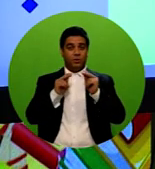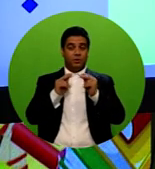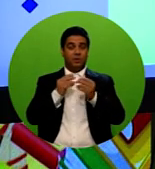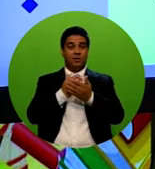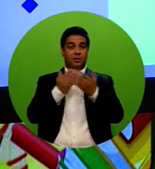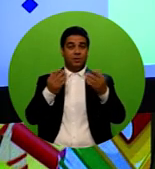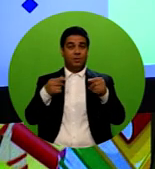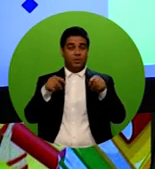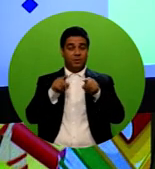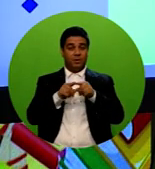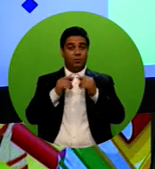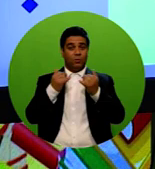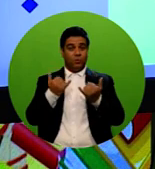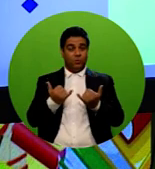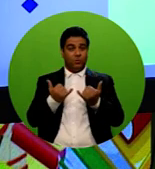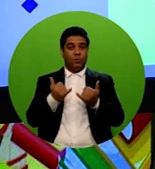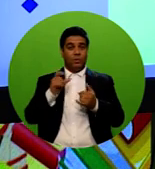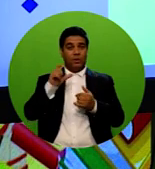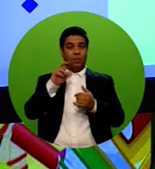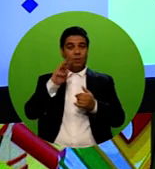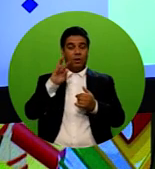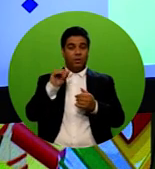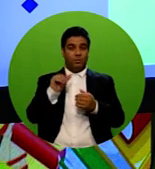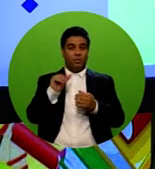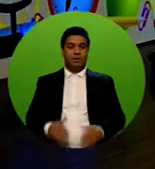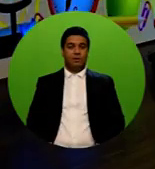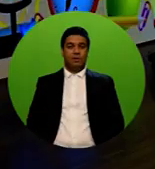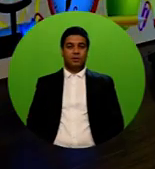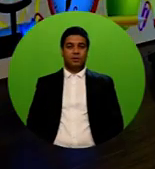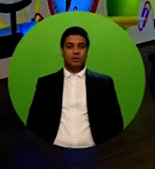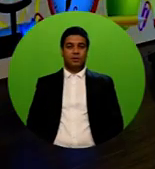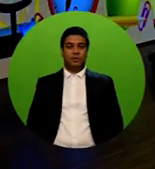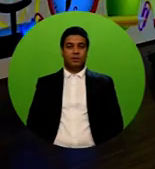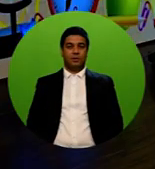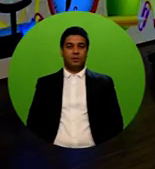demak, siz bilan bugun emblema yaratamiz.